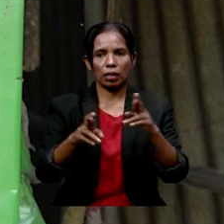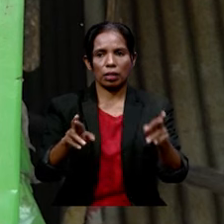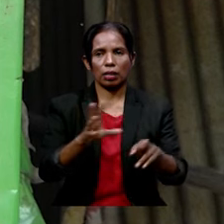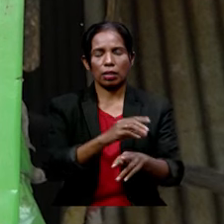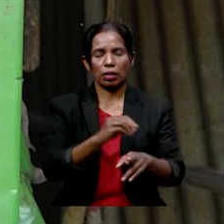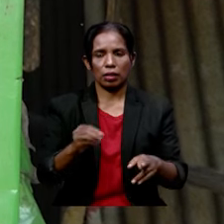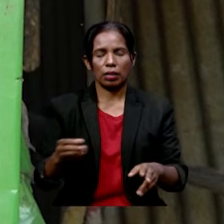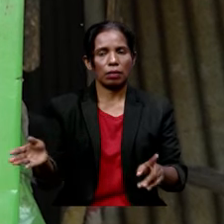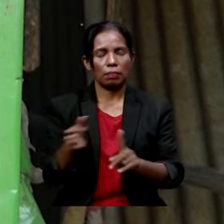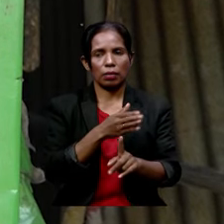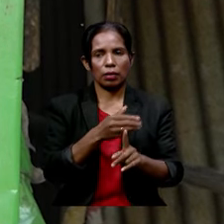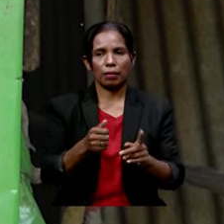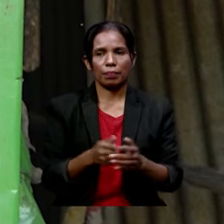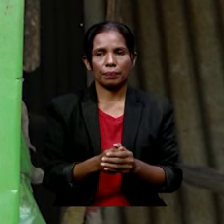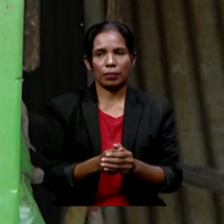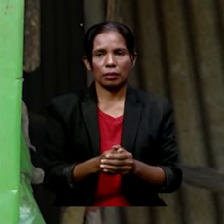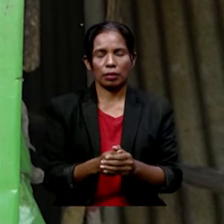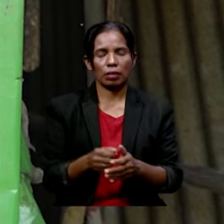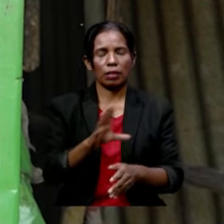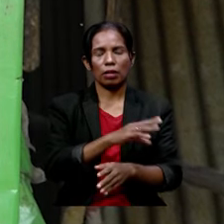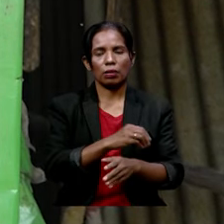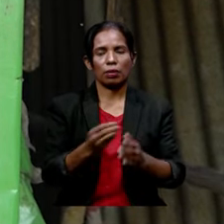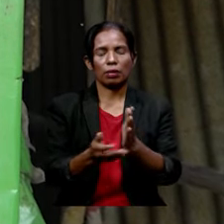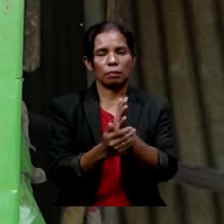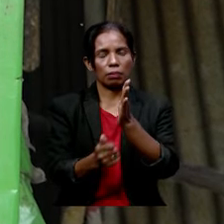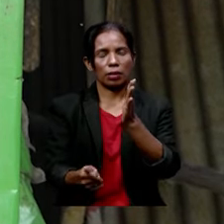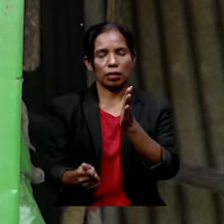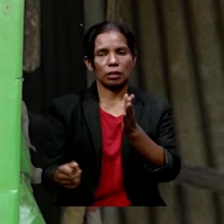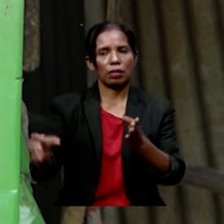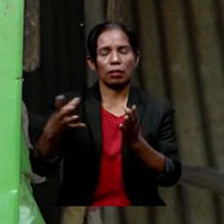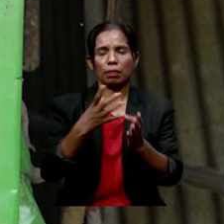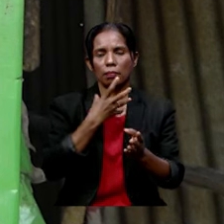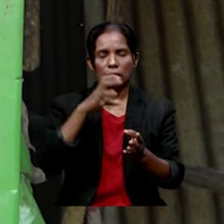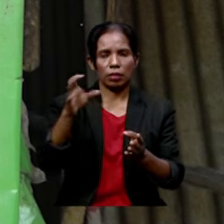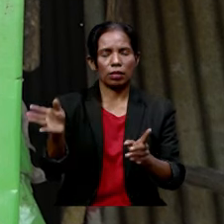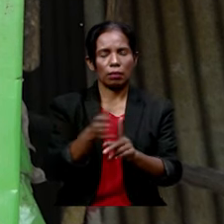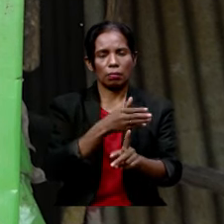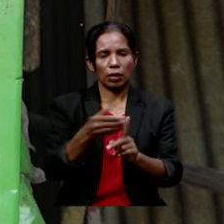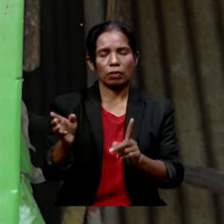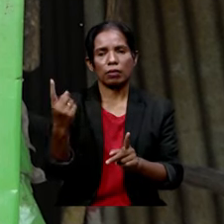mana. Elori mina manas maluha. Ya baku bebek ferik.